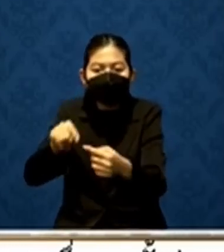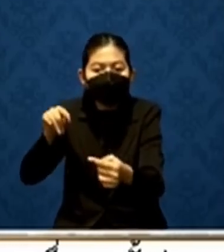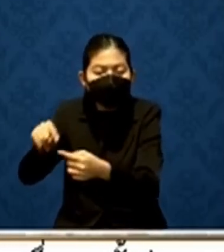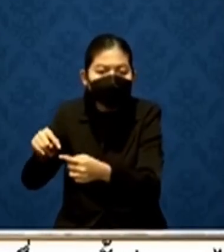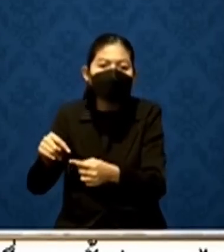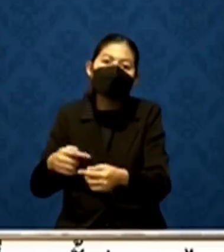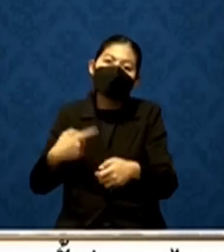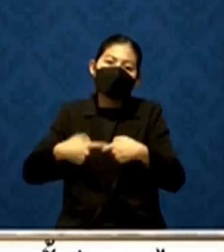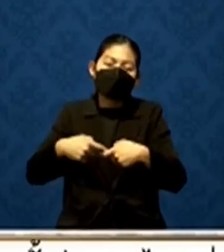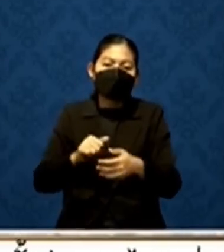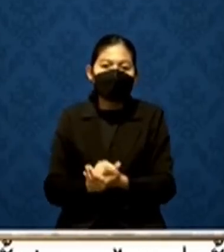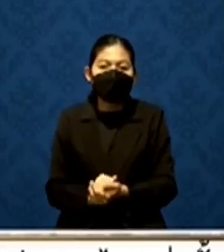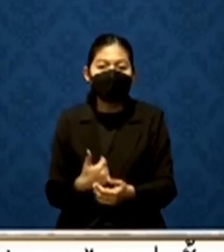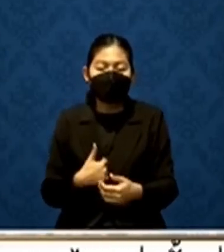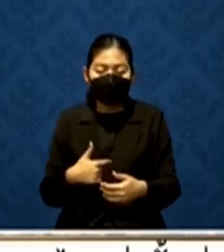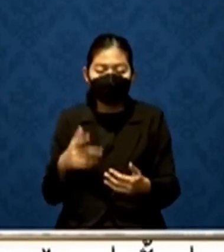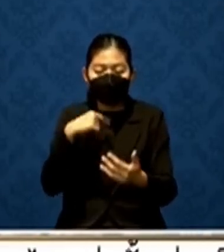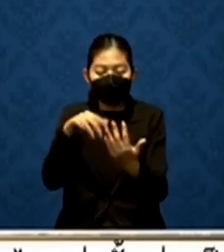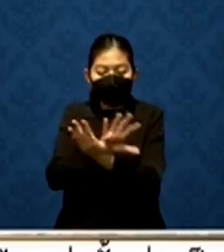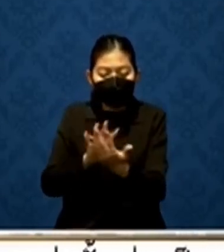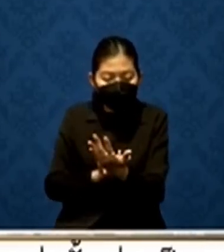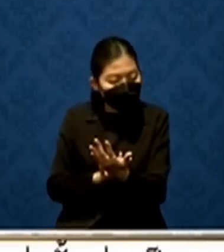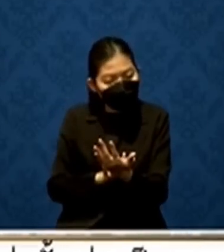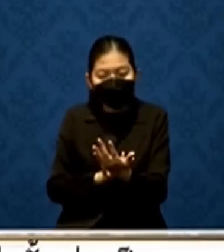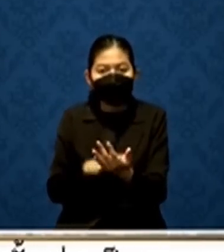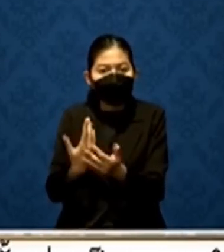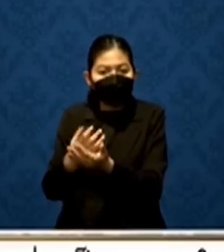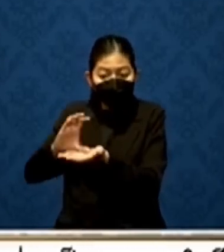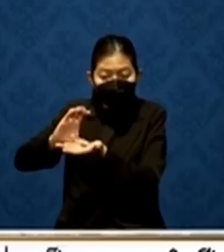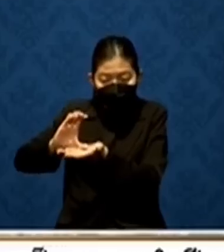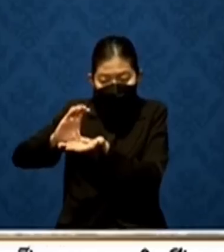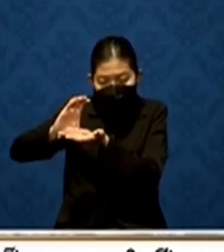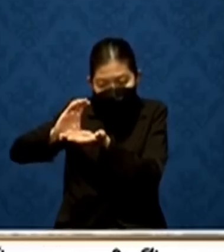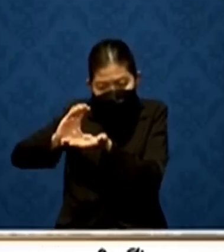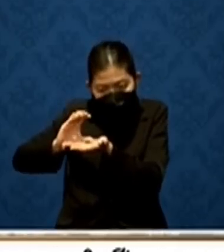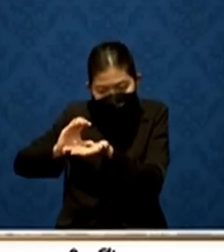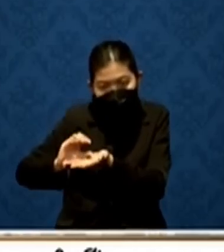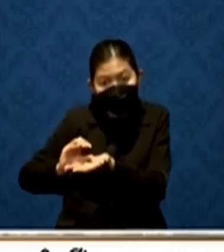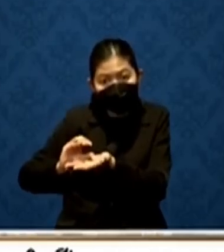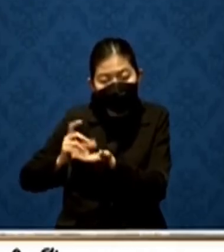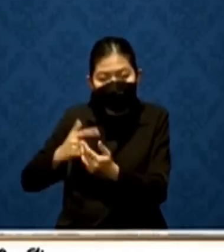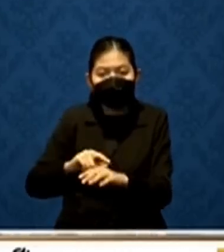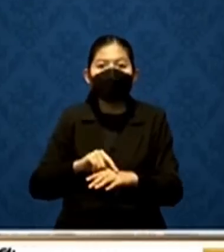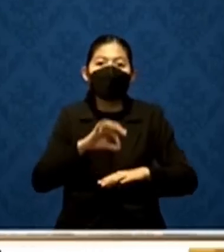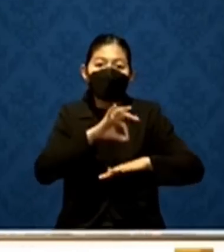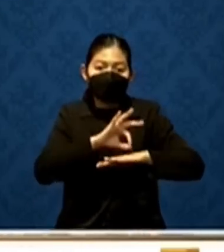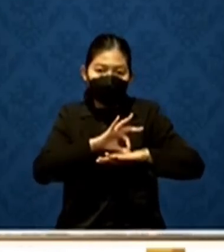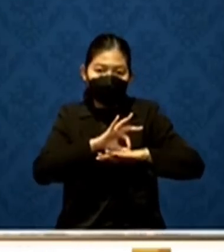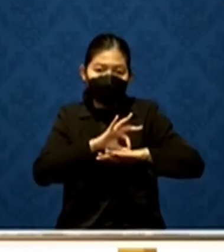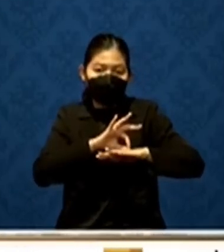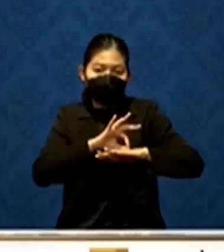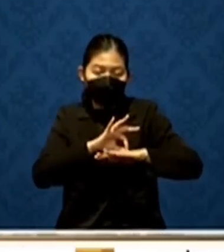เสียโอกาสและงบประมาณจำนวนมหาศาลใช้สถานะหรือตำแหน่งในการกระทำการ